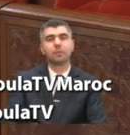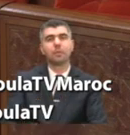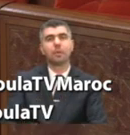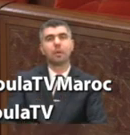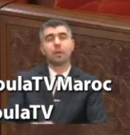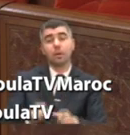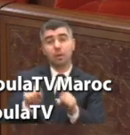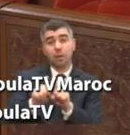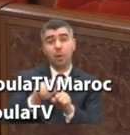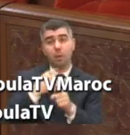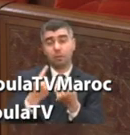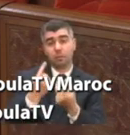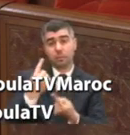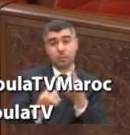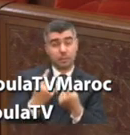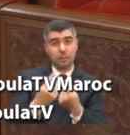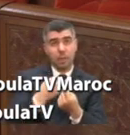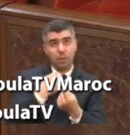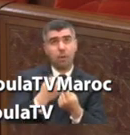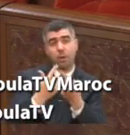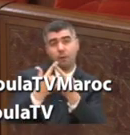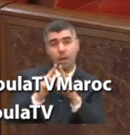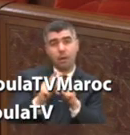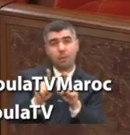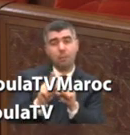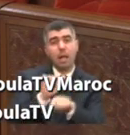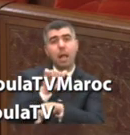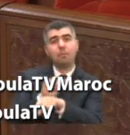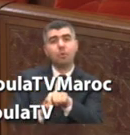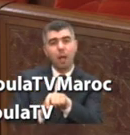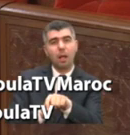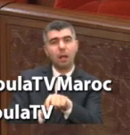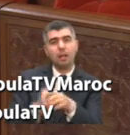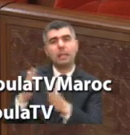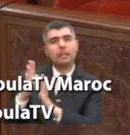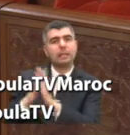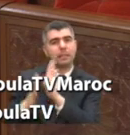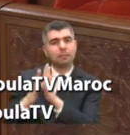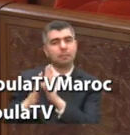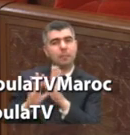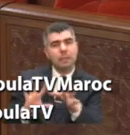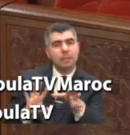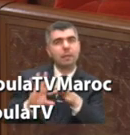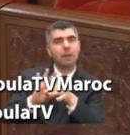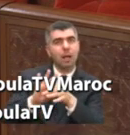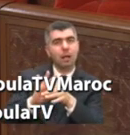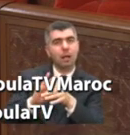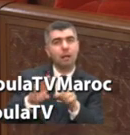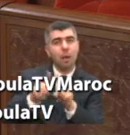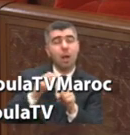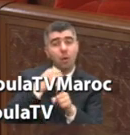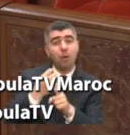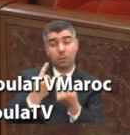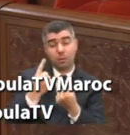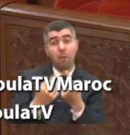الوقت حيدنا لها عبر واحد اتفاقيه، واحد حيدنا لها عبر واحد البروتوكول ديال الاتفاق الامكانيه ديال الزجر.